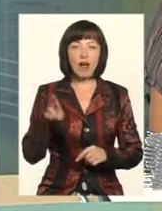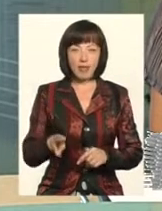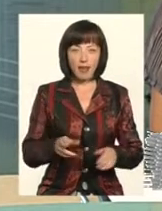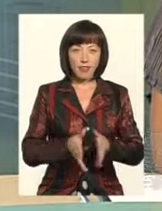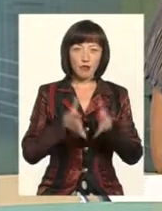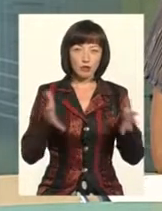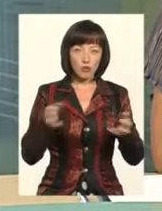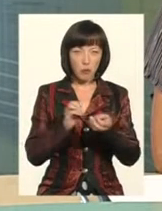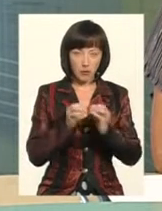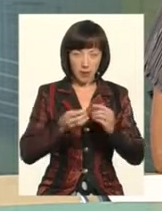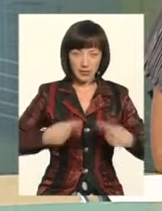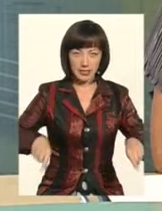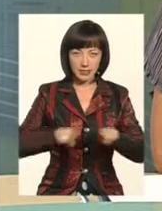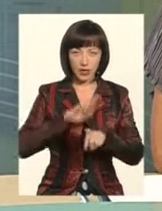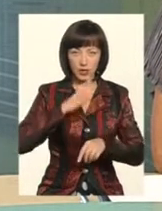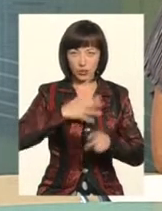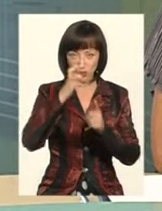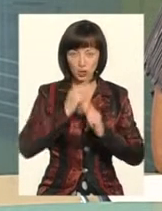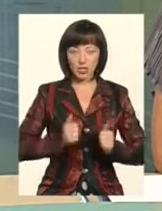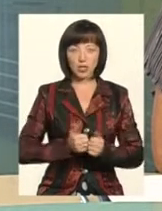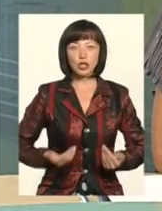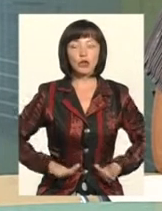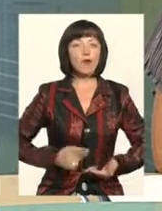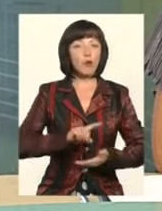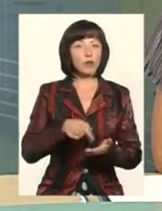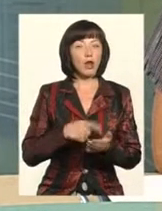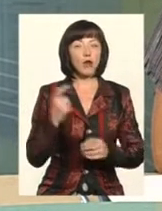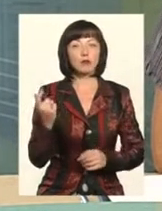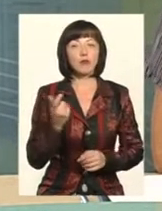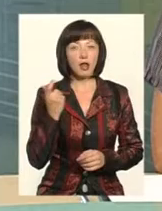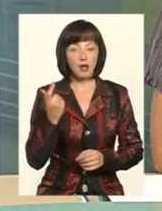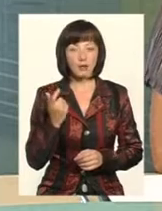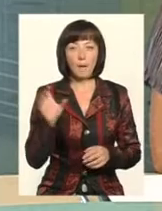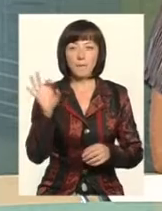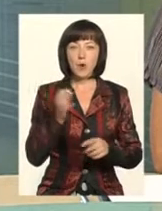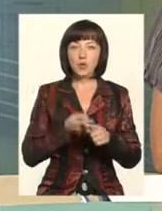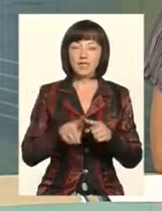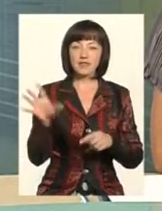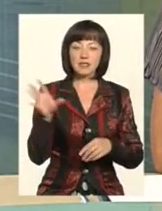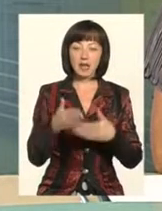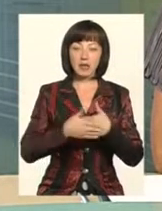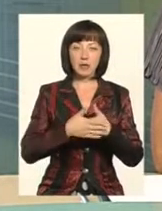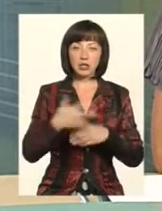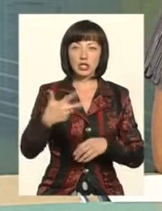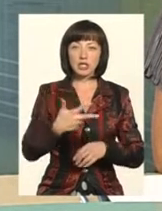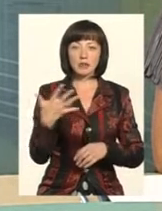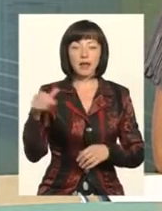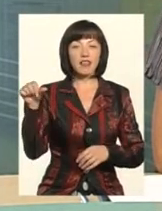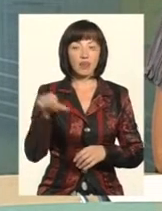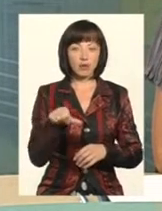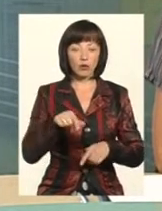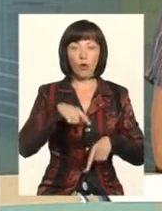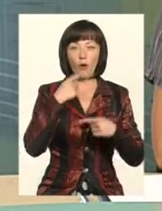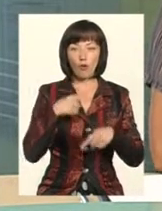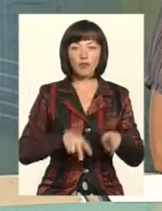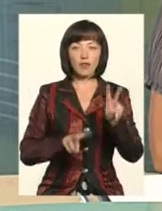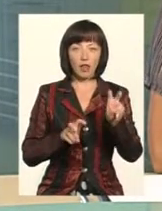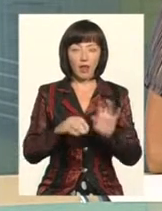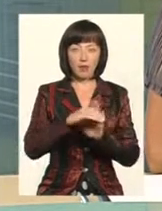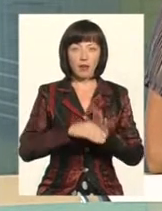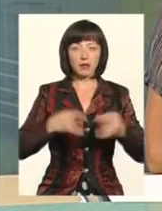найбільш проблемній сфері нашої держави, у сфері житлово-комунального господарства? Про це все найближчих 35 хвилин говоримо в темі